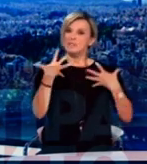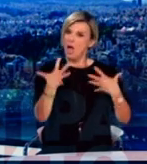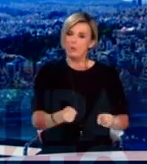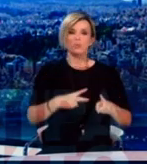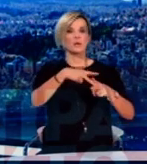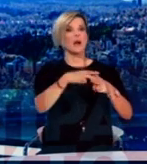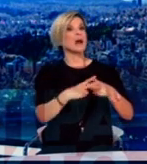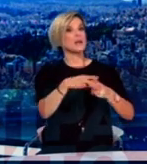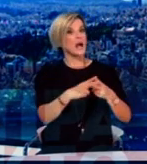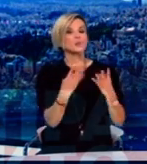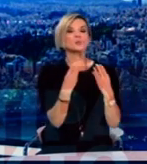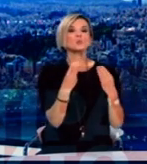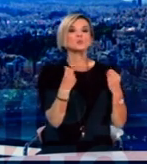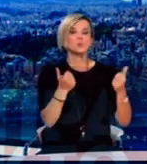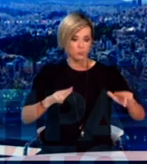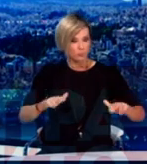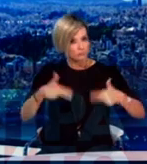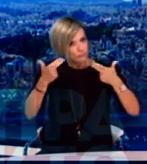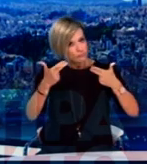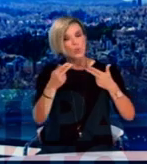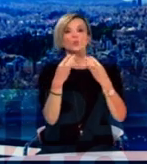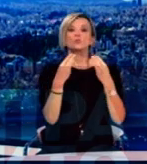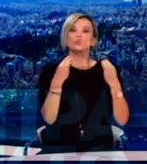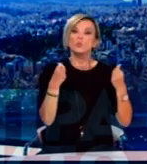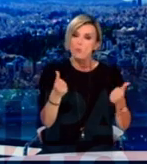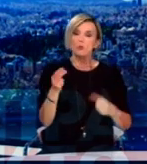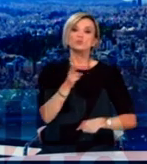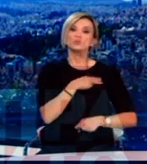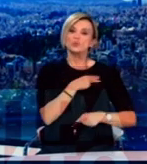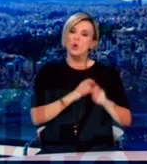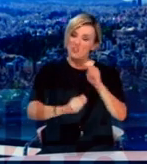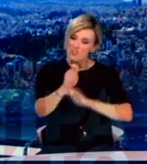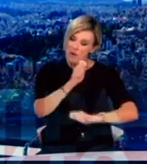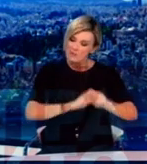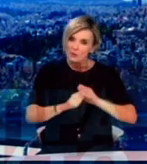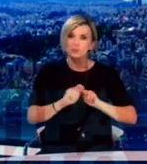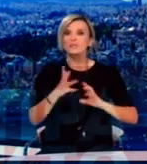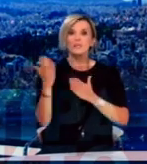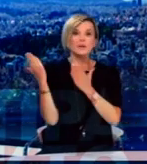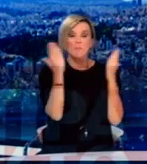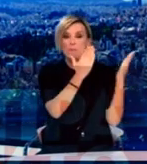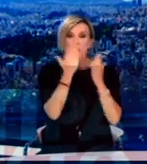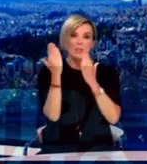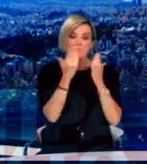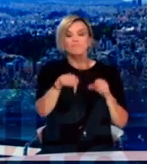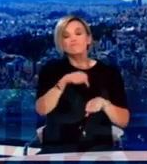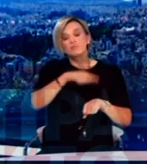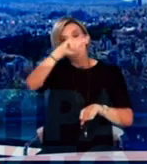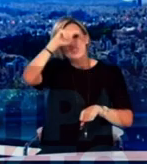εκπαίδευσης για να κρατήσουμε τη μαθησιακή διαδικασία ζωντανή σε αυτές τις εξαιρετικά πρωτόγνωρες